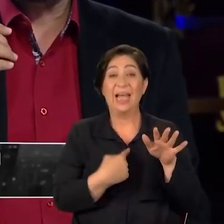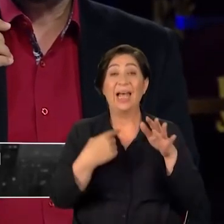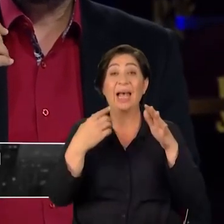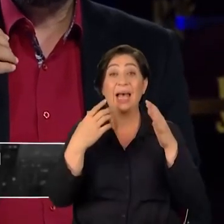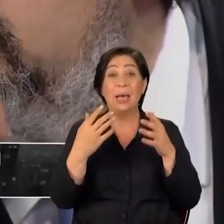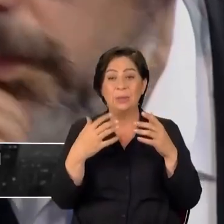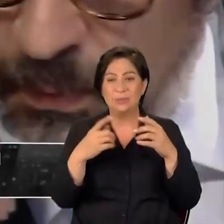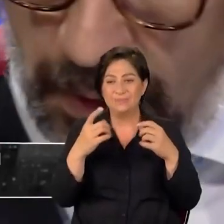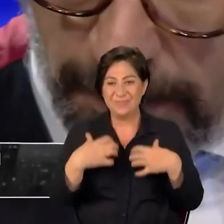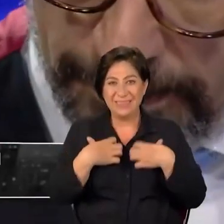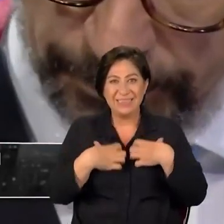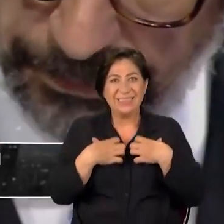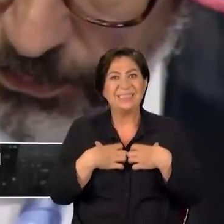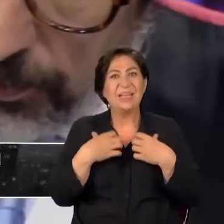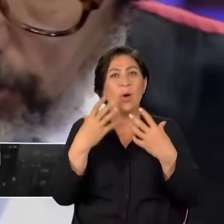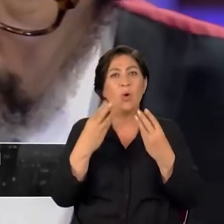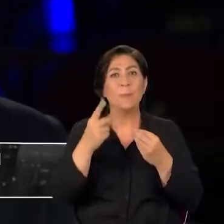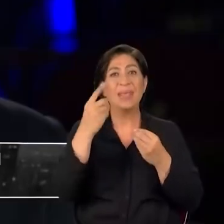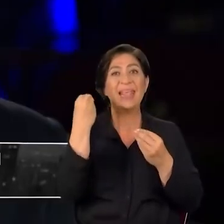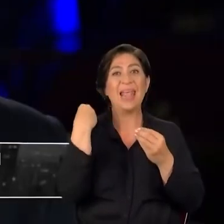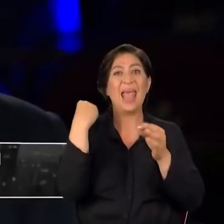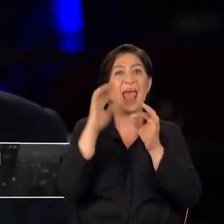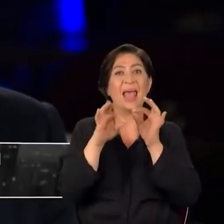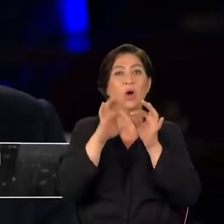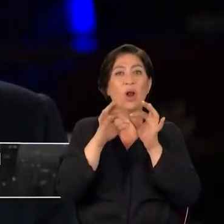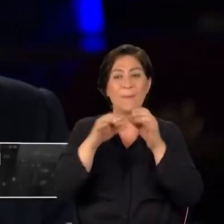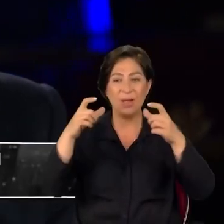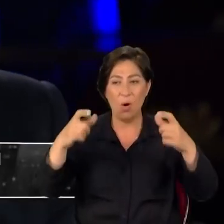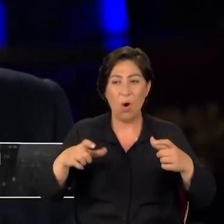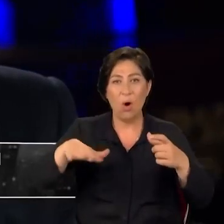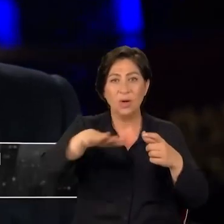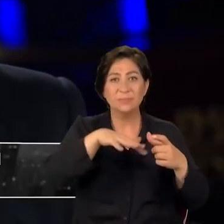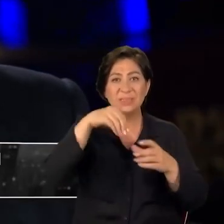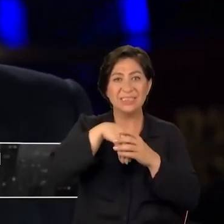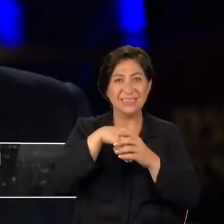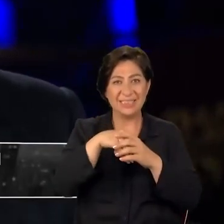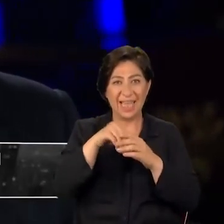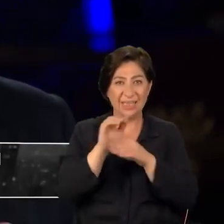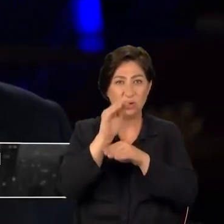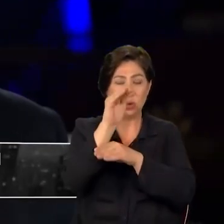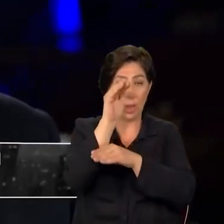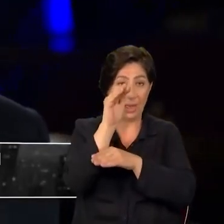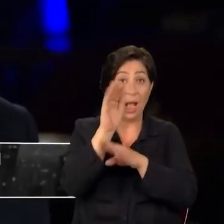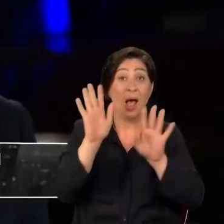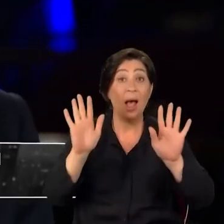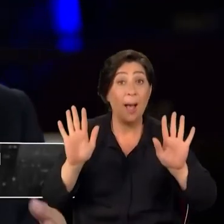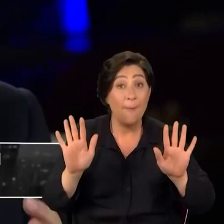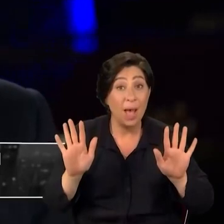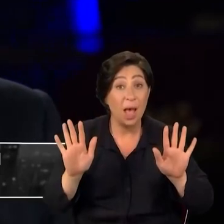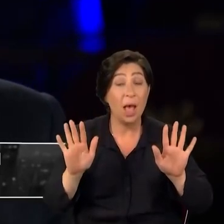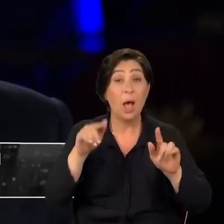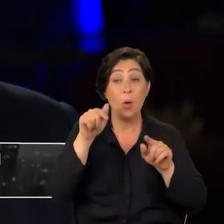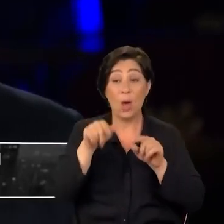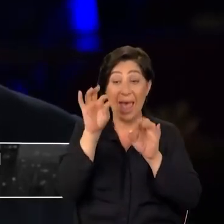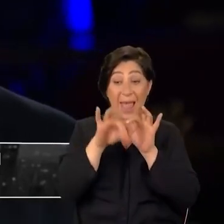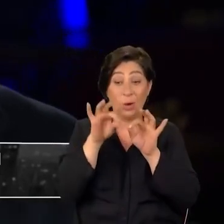hissettikleri ve üzerinden tedirginlik duydukları bir yeni ekonomik ortamın içerisinde yaşıyorlar. O ilk söylediğimdi zaten.